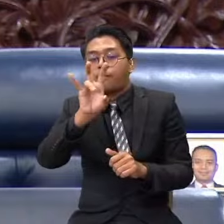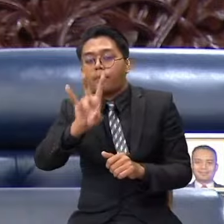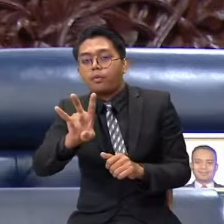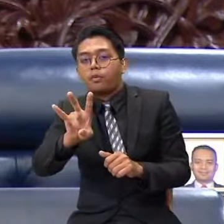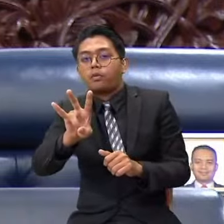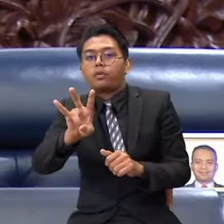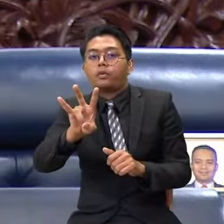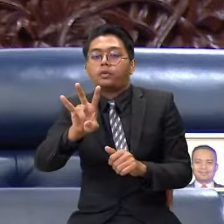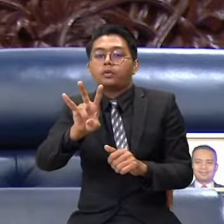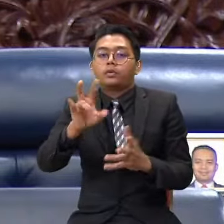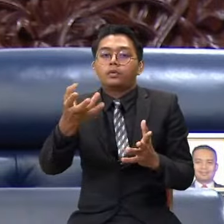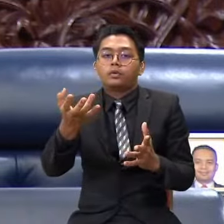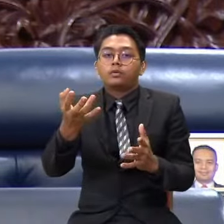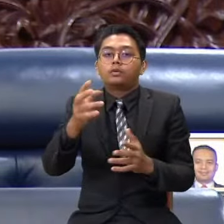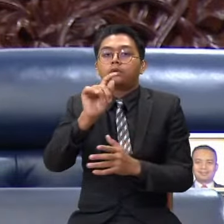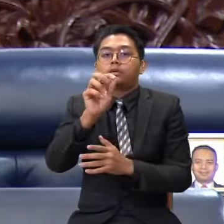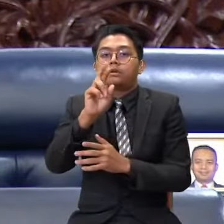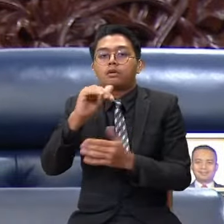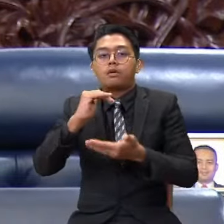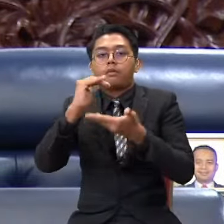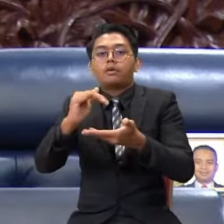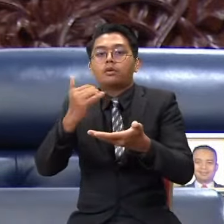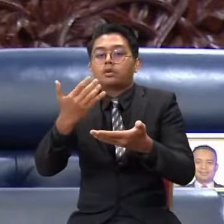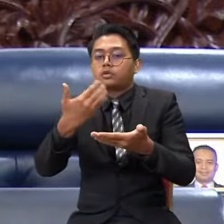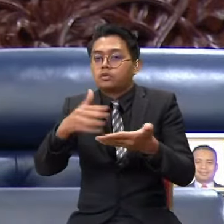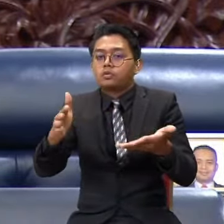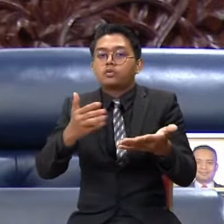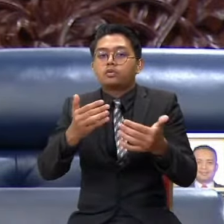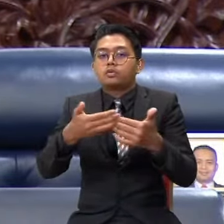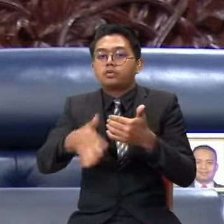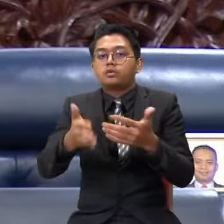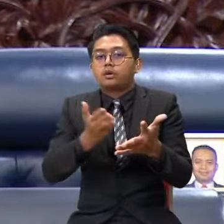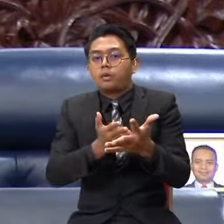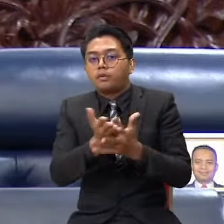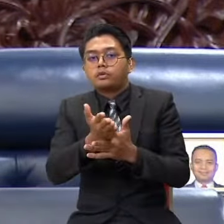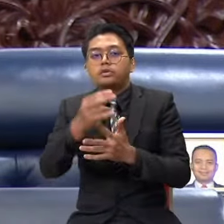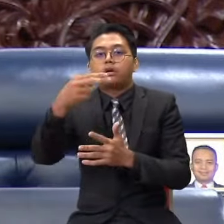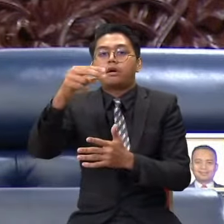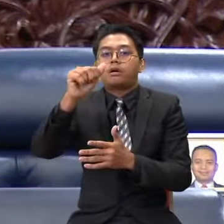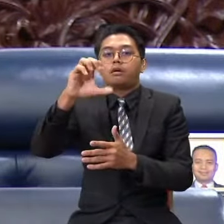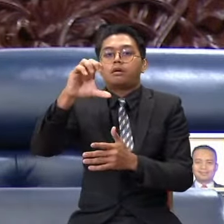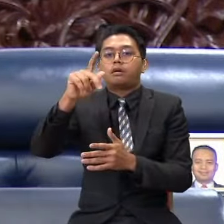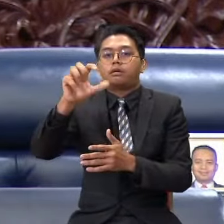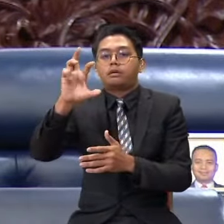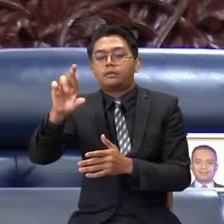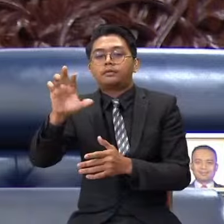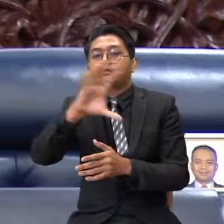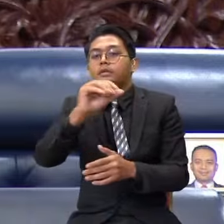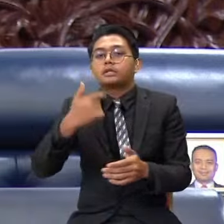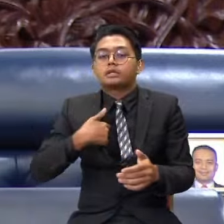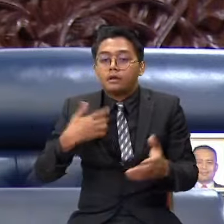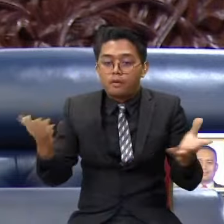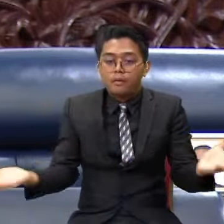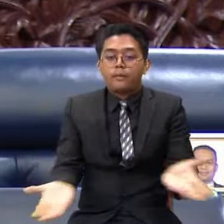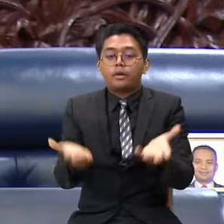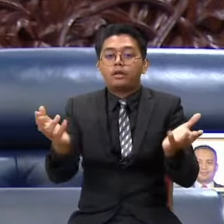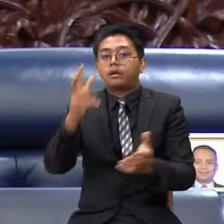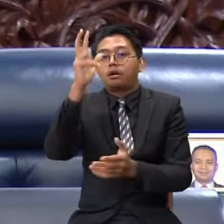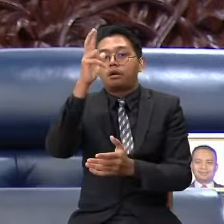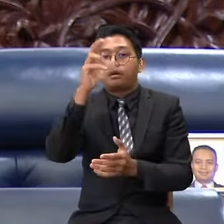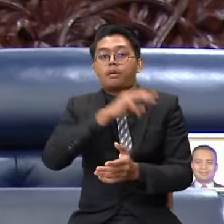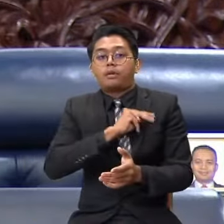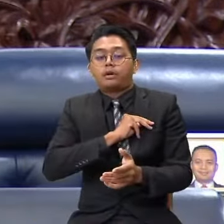teraby maklumat pada lppkn telah digodam oleh kumpulan hacker ini saya menyeru pihak Kementerian menjelaskan